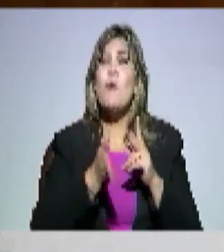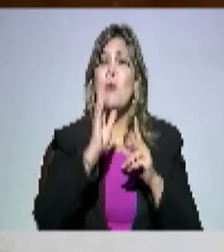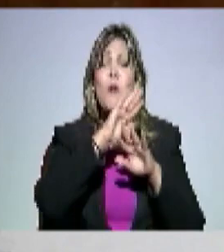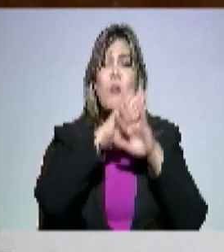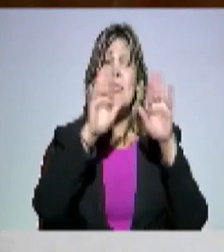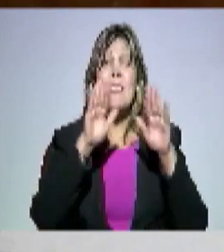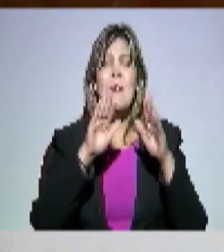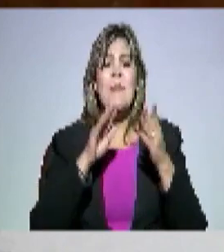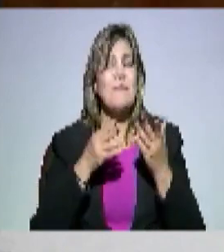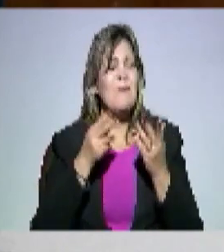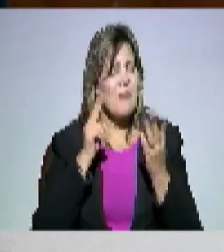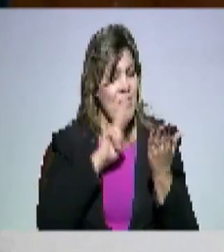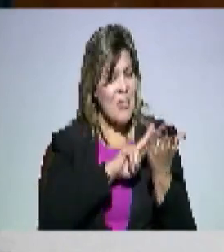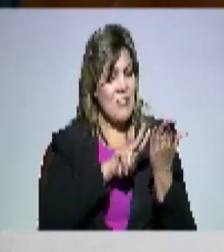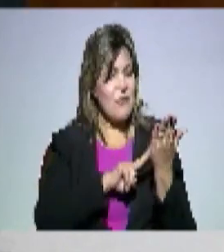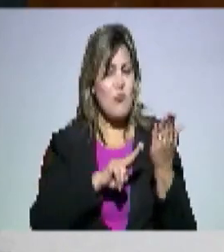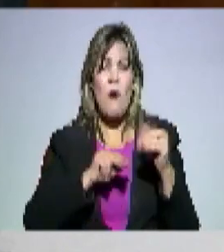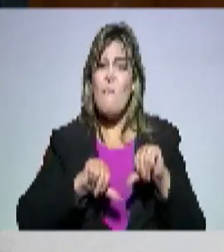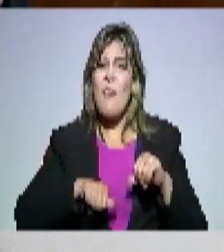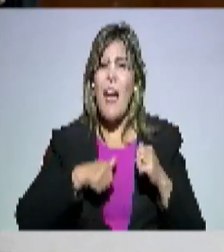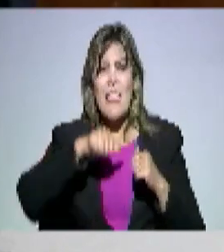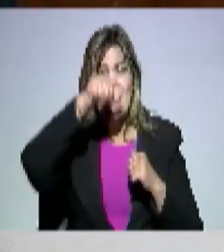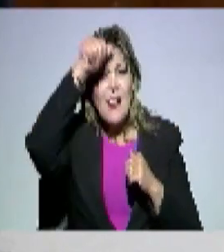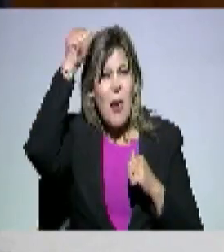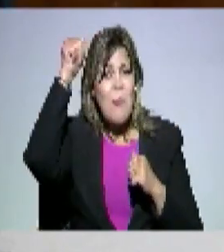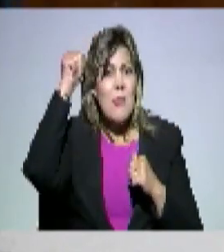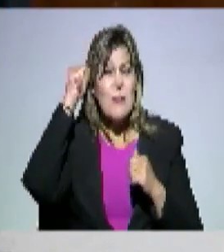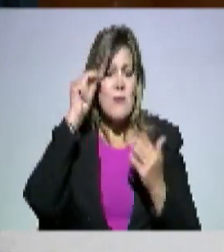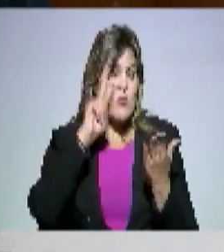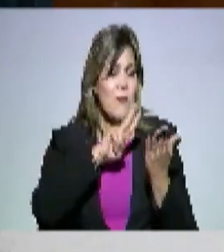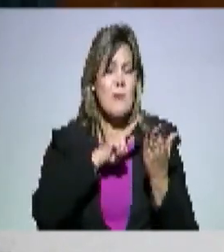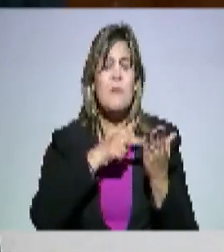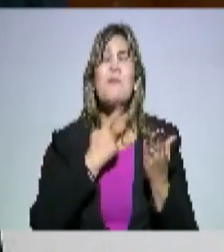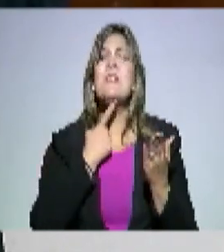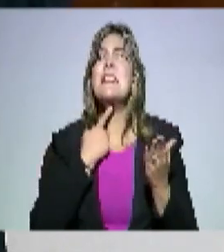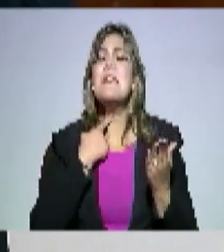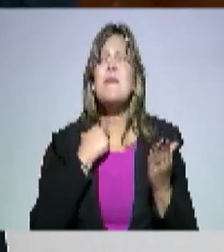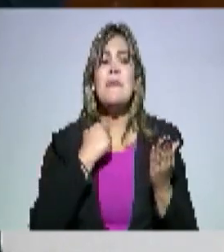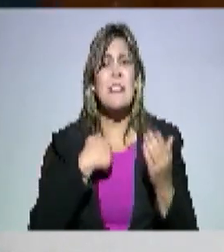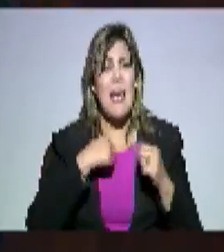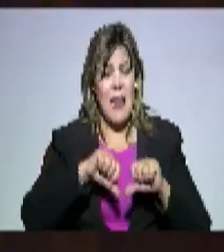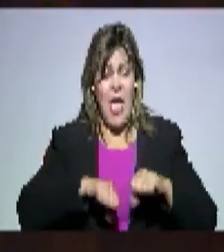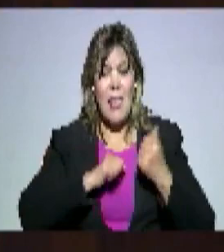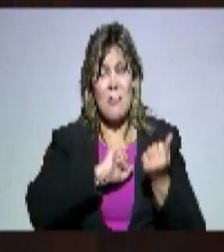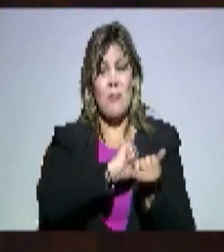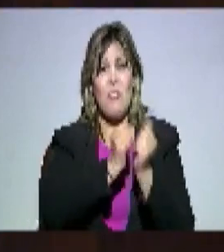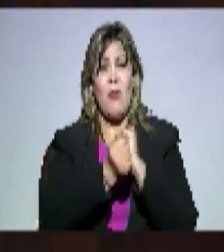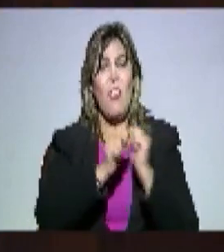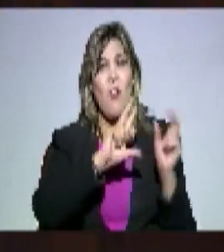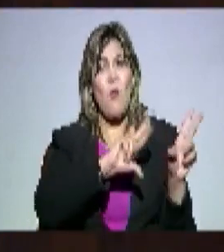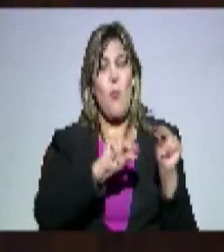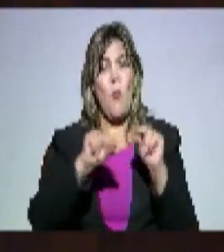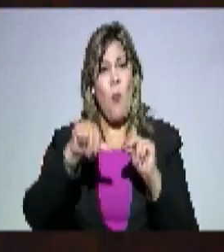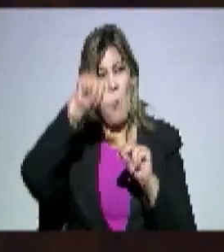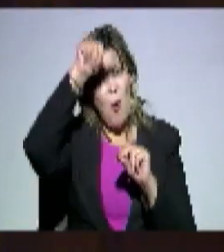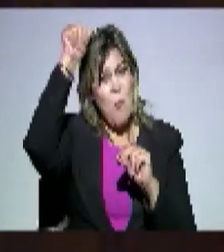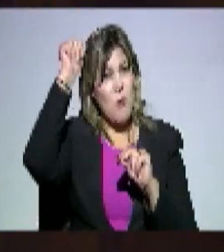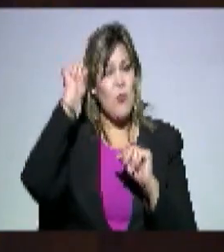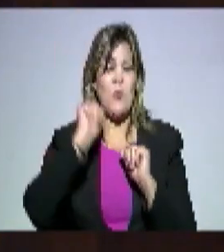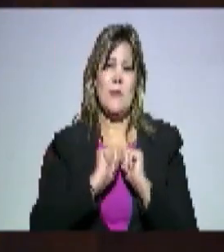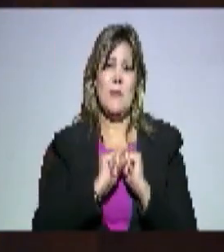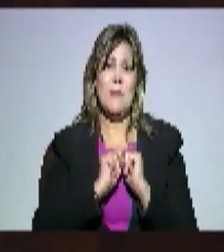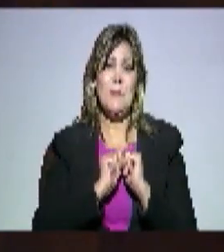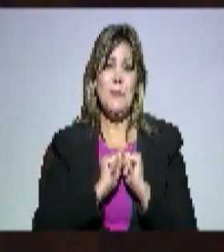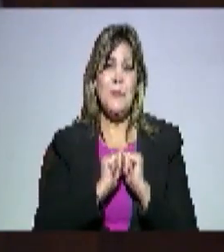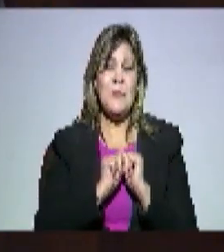انطونيوس واشتهى انه يبقى شبهه وان حياته تتغير زي انطونيوس امب انطونيوس ماسابش اثر في اغسطينوس